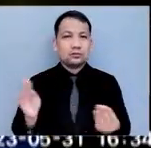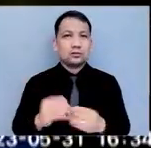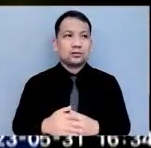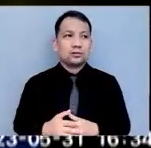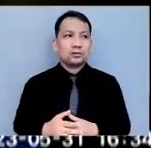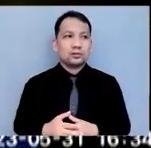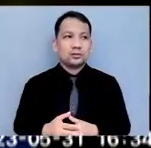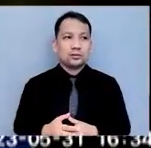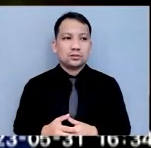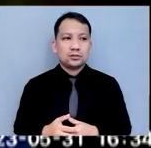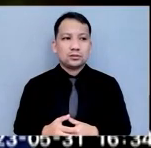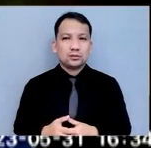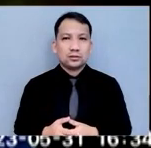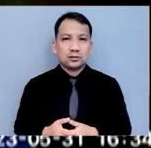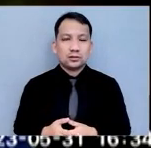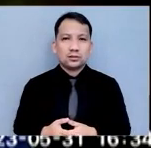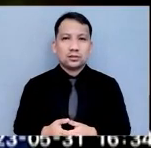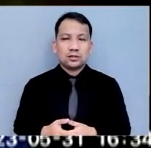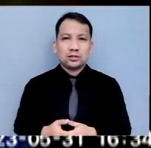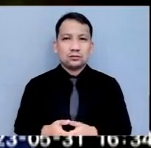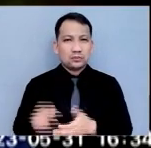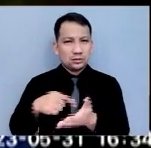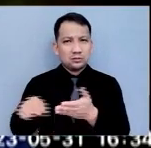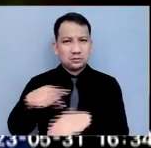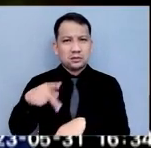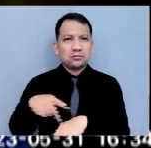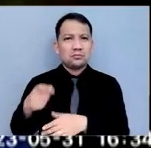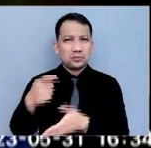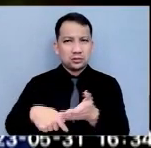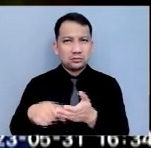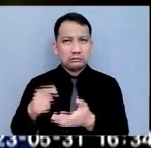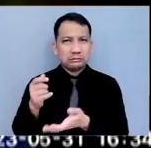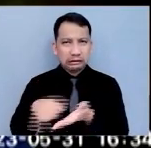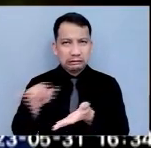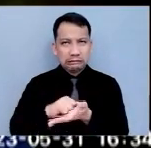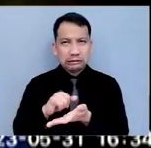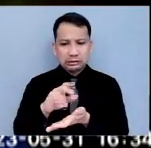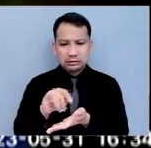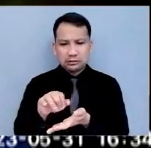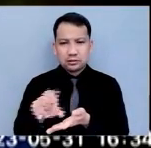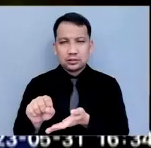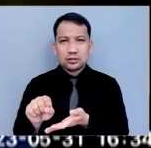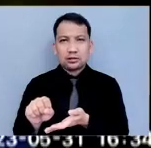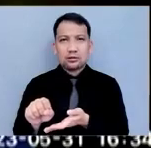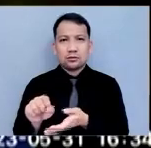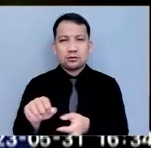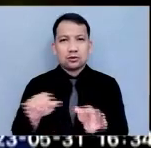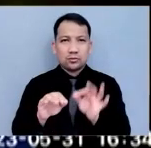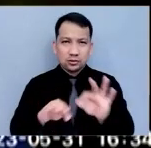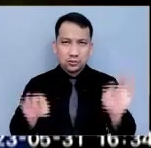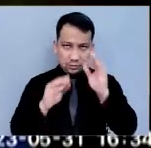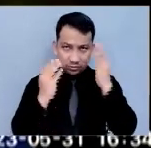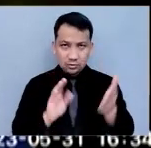gobyerno, tataas din ang ating babayarang principal at saka interest. So, yan ay kinakailangan din